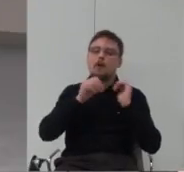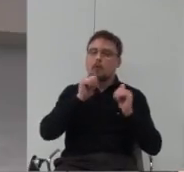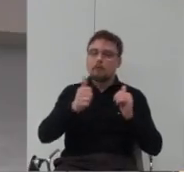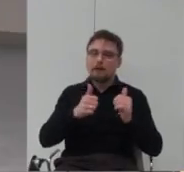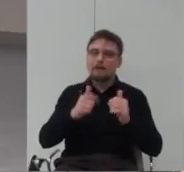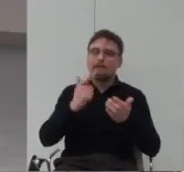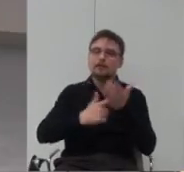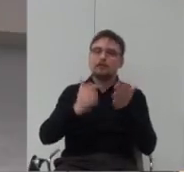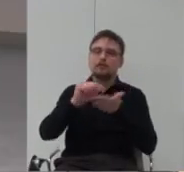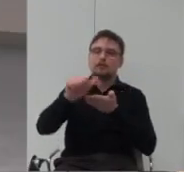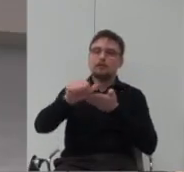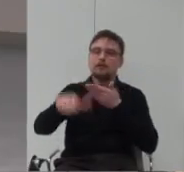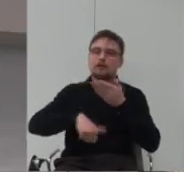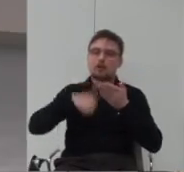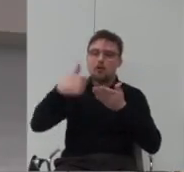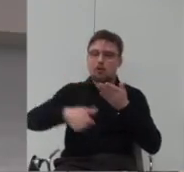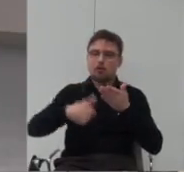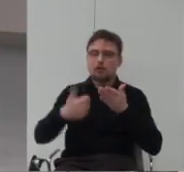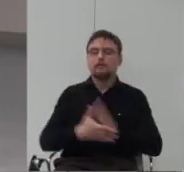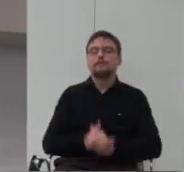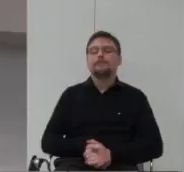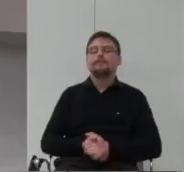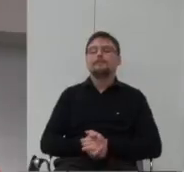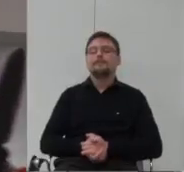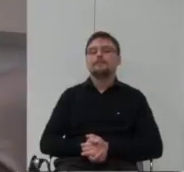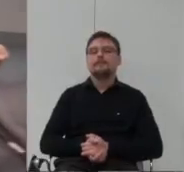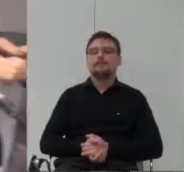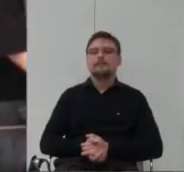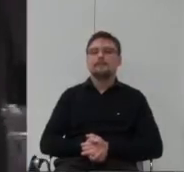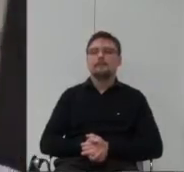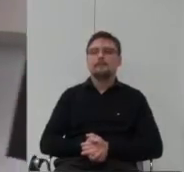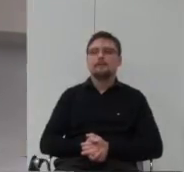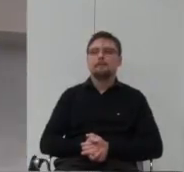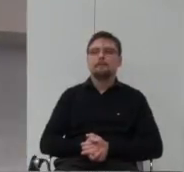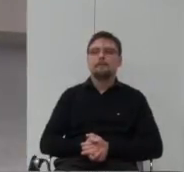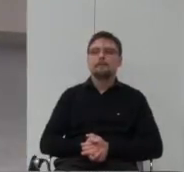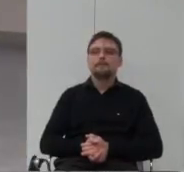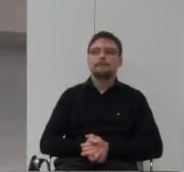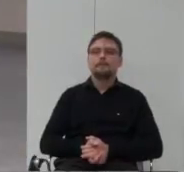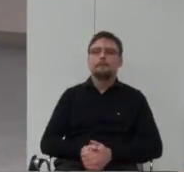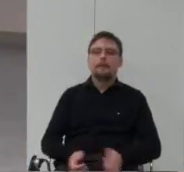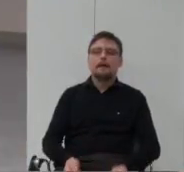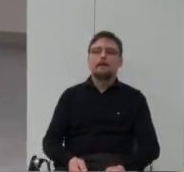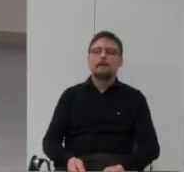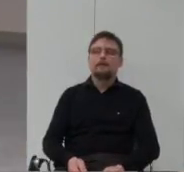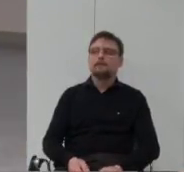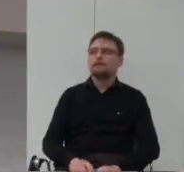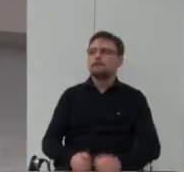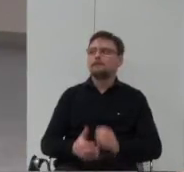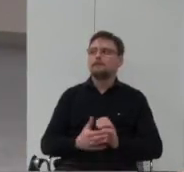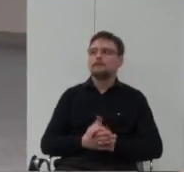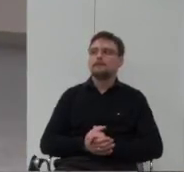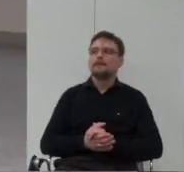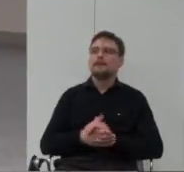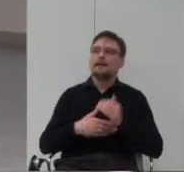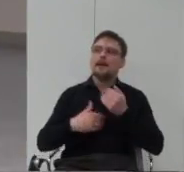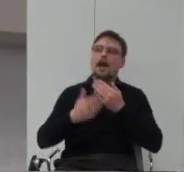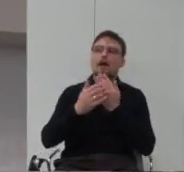wydawnictwa Unii Europejskiej z 2011 roku, to jest mniej więcej w okolicy polskiej prezydencji